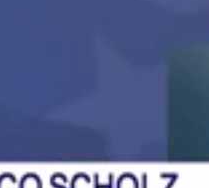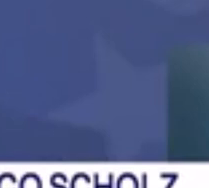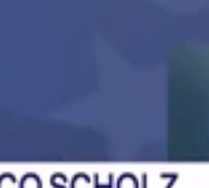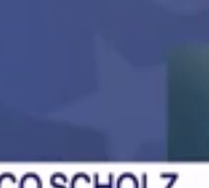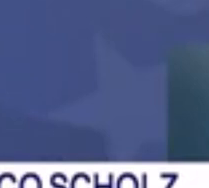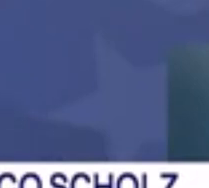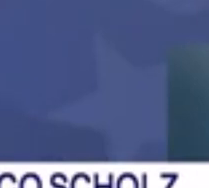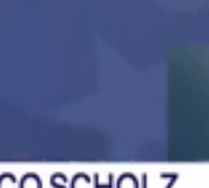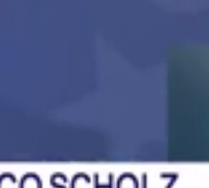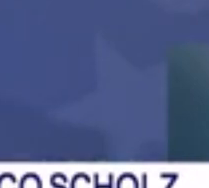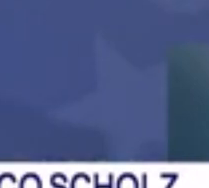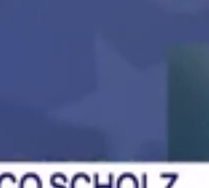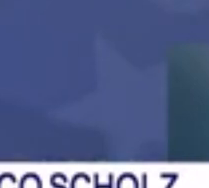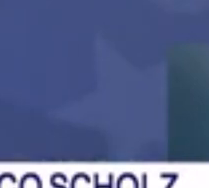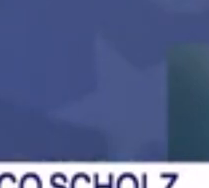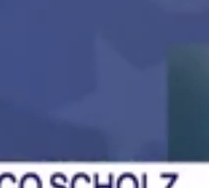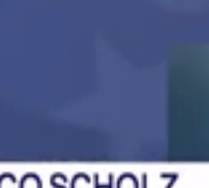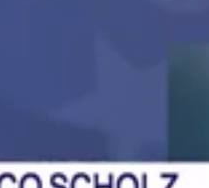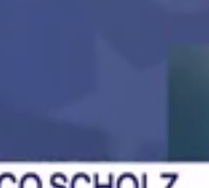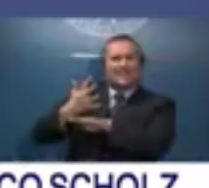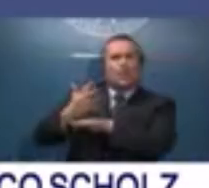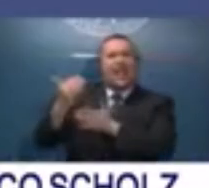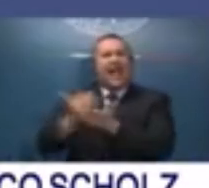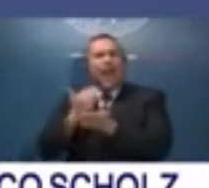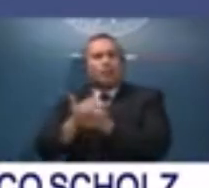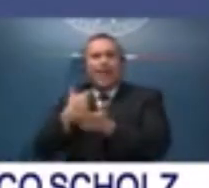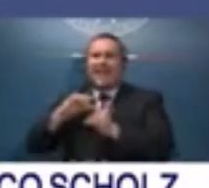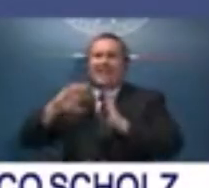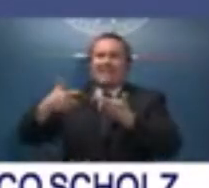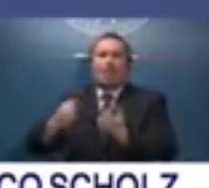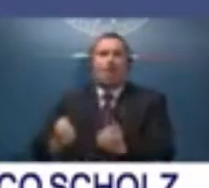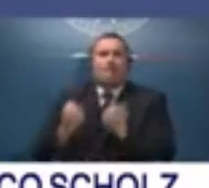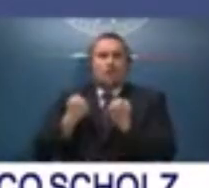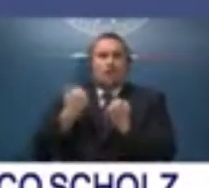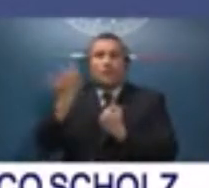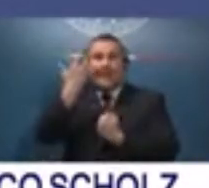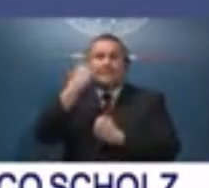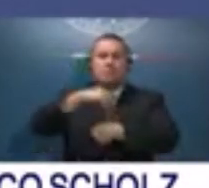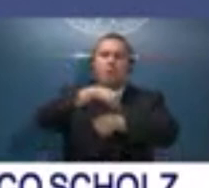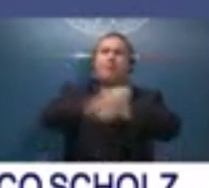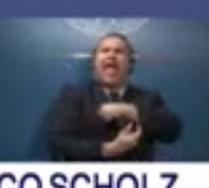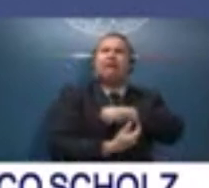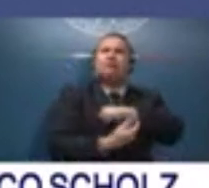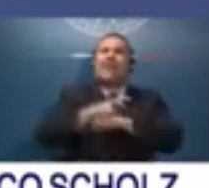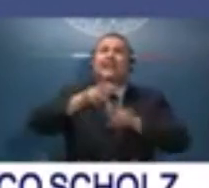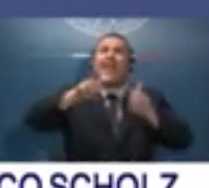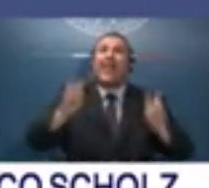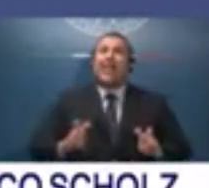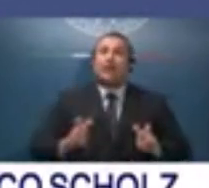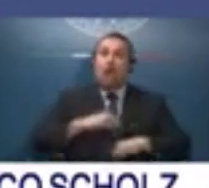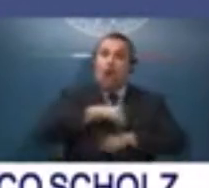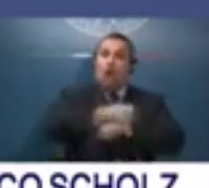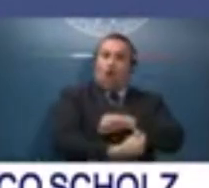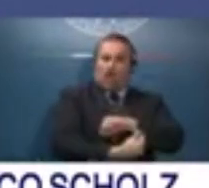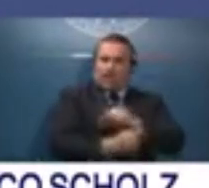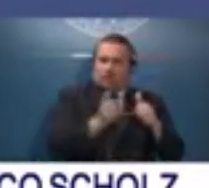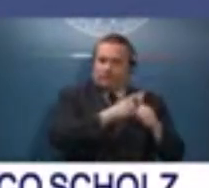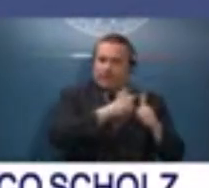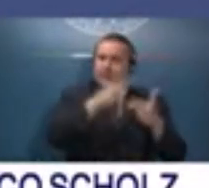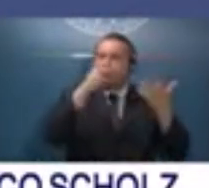velocizzare i tempi dell'intervento, il ricorso al braccialetto elettronico, la